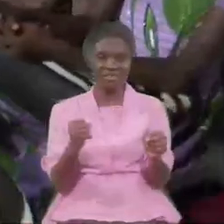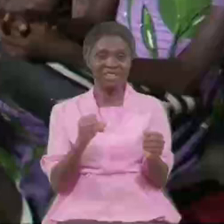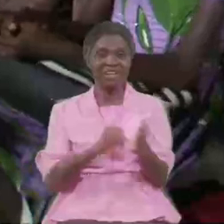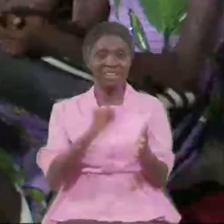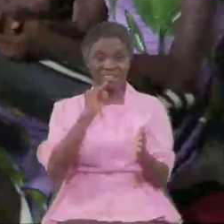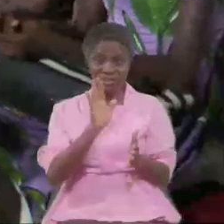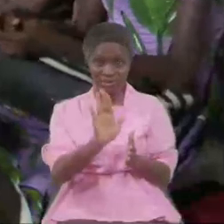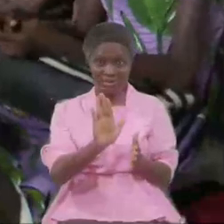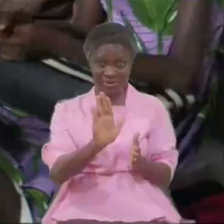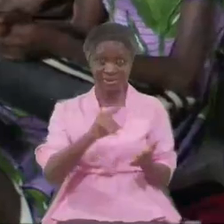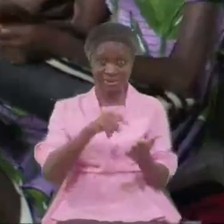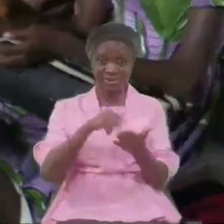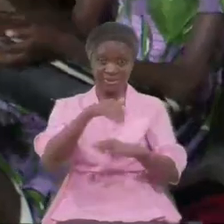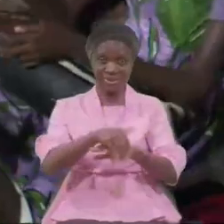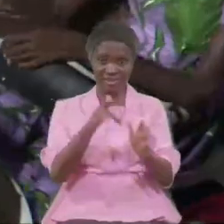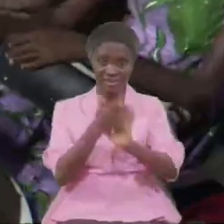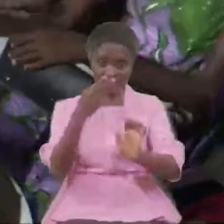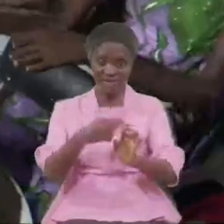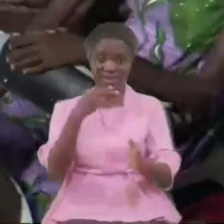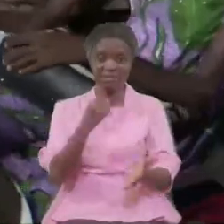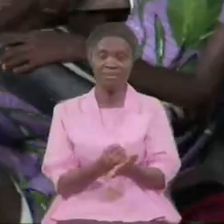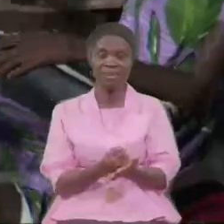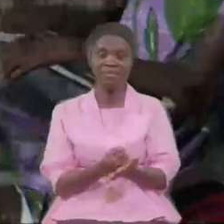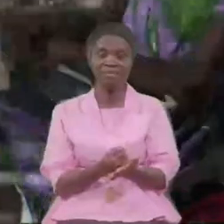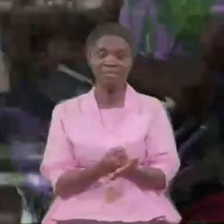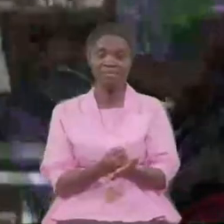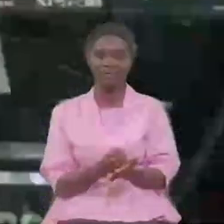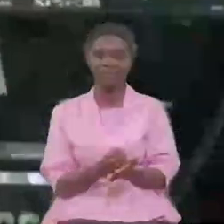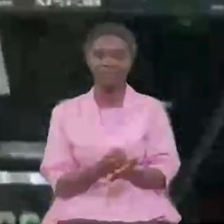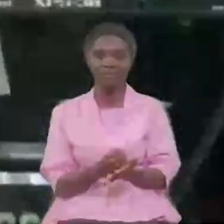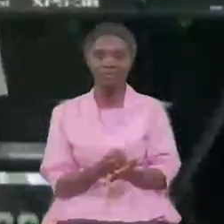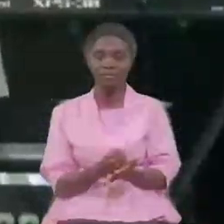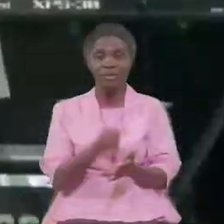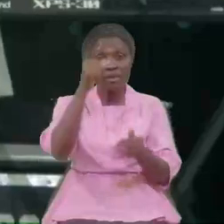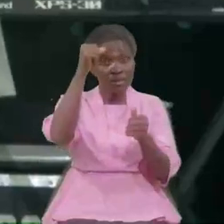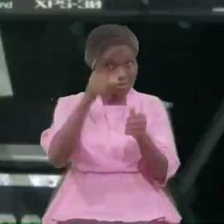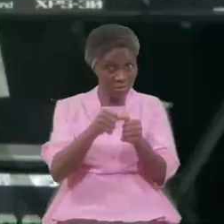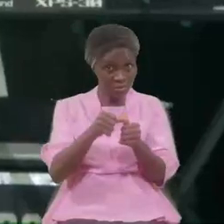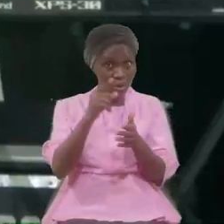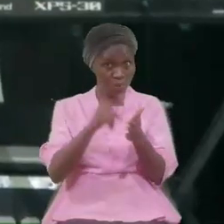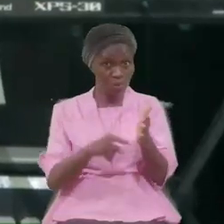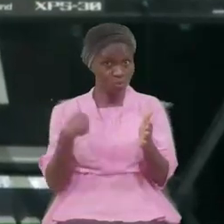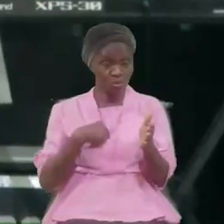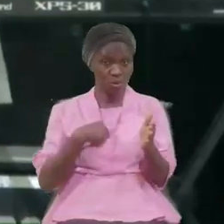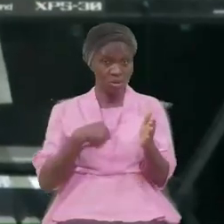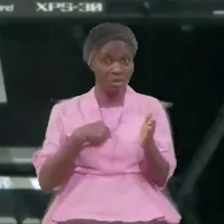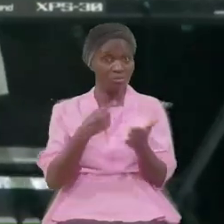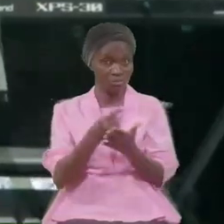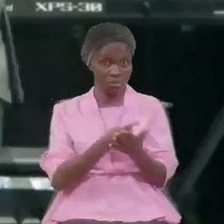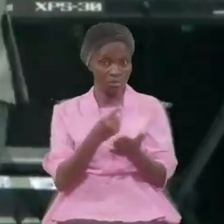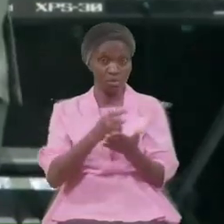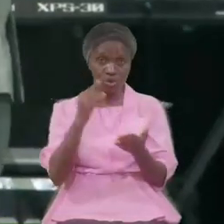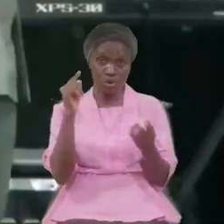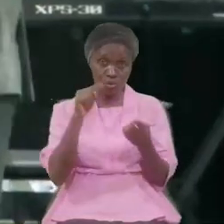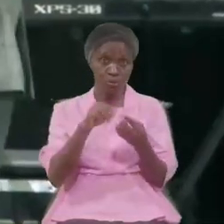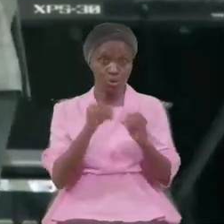Il viendra vous donner le don du salut et c'est pour vous ce soir. Rappelez-vous ce dont nous parlons au point numéro